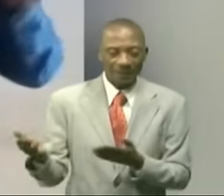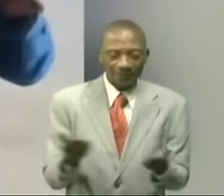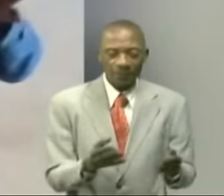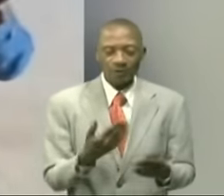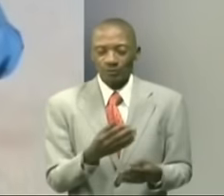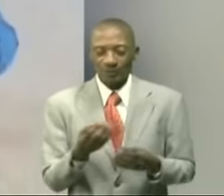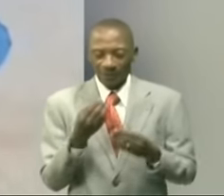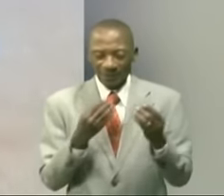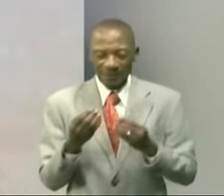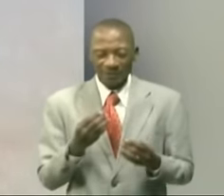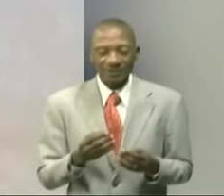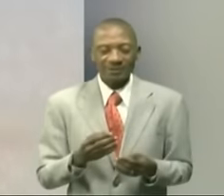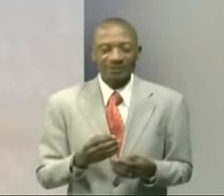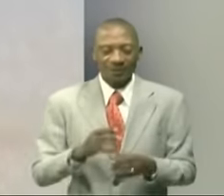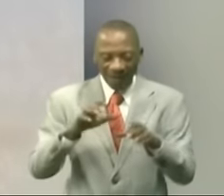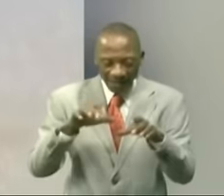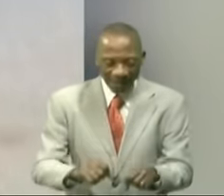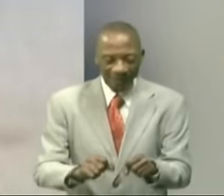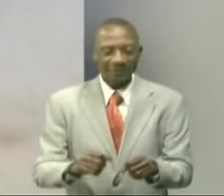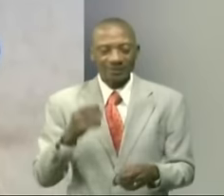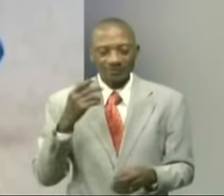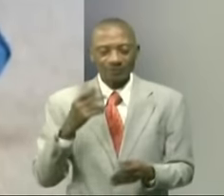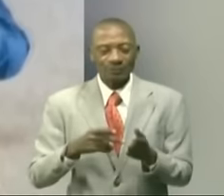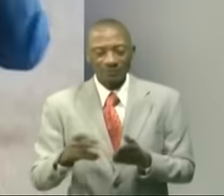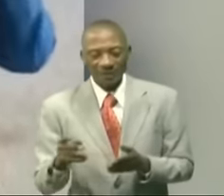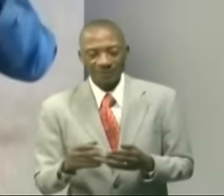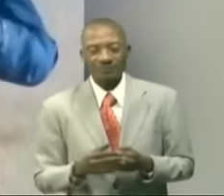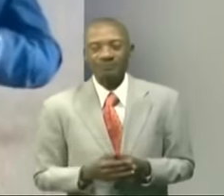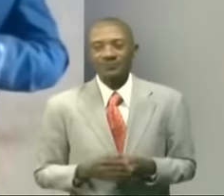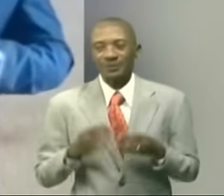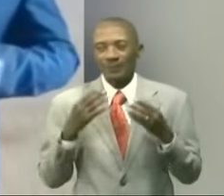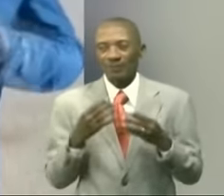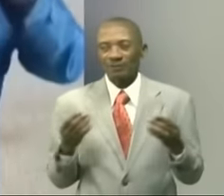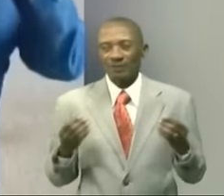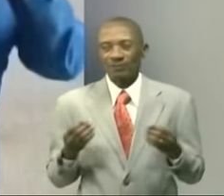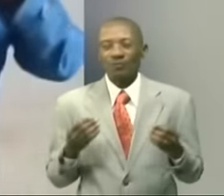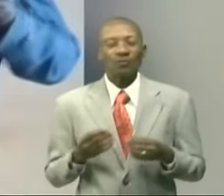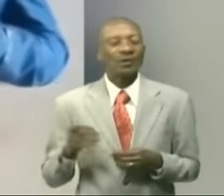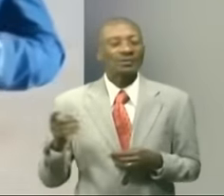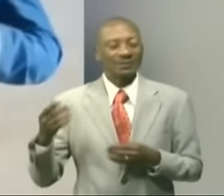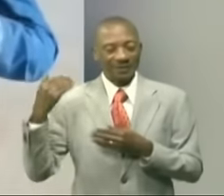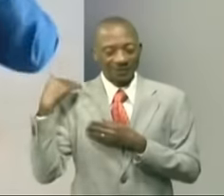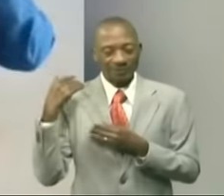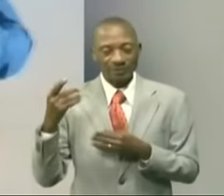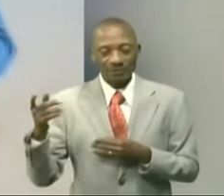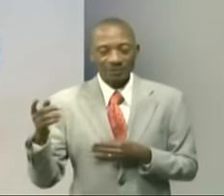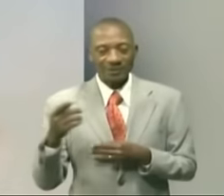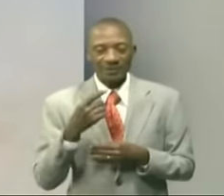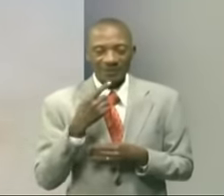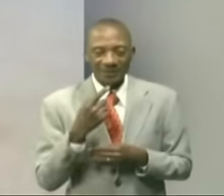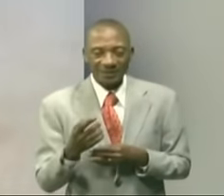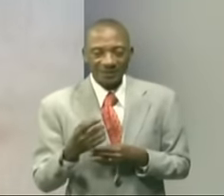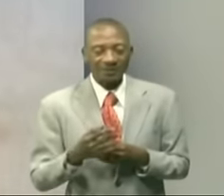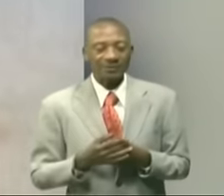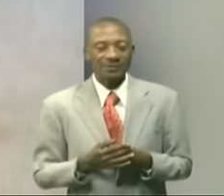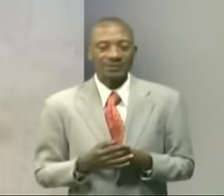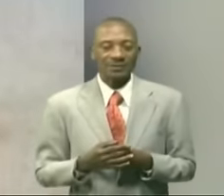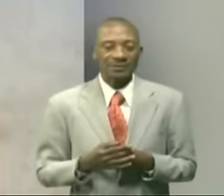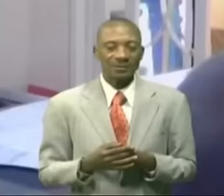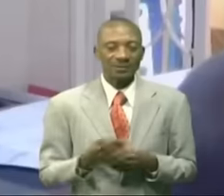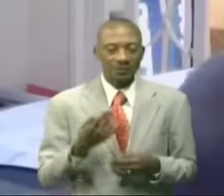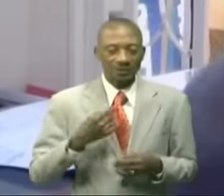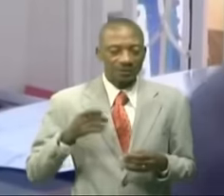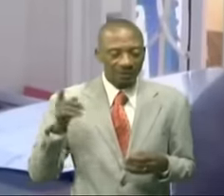Nous recommandons ainsi ce qui suit d'enlever de cette communauté de